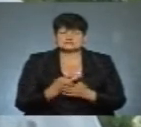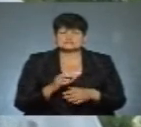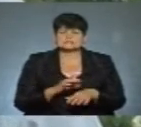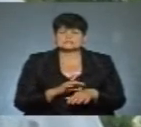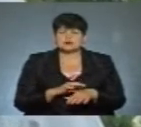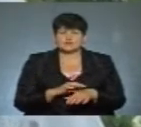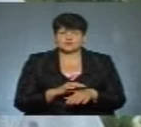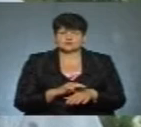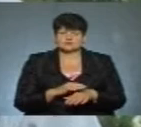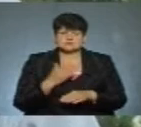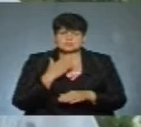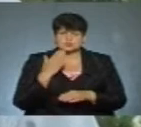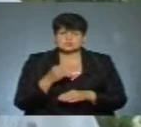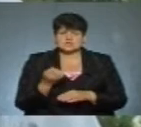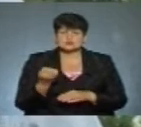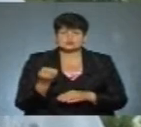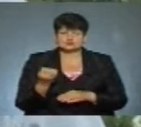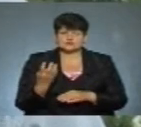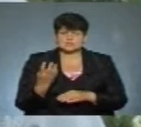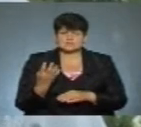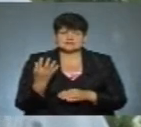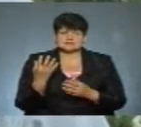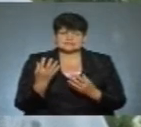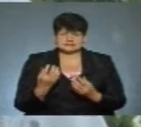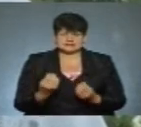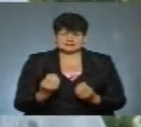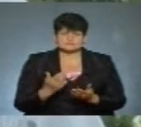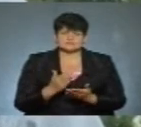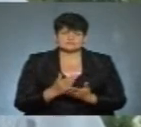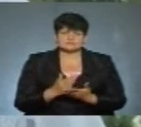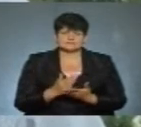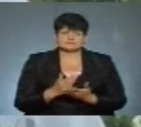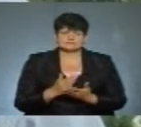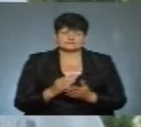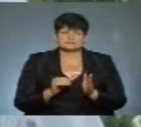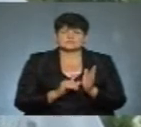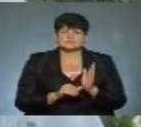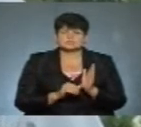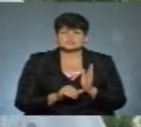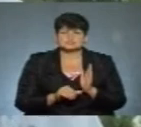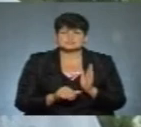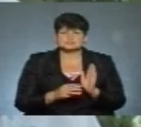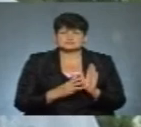захворюваності за останні 14 днів складає